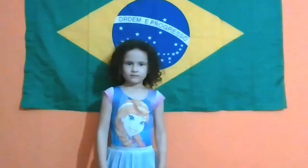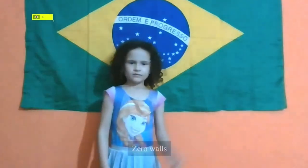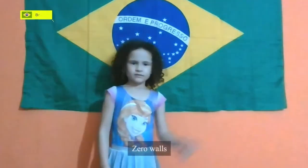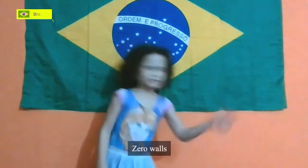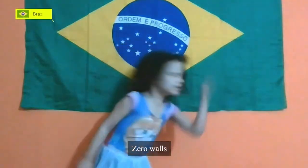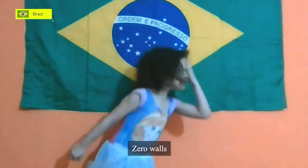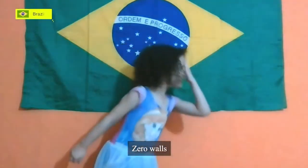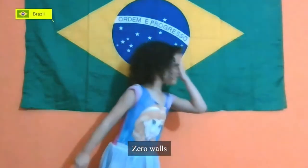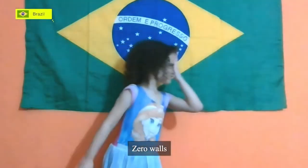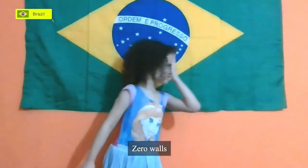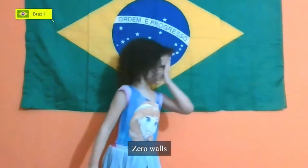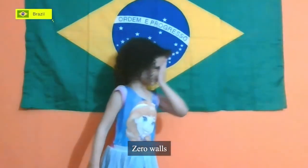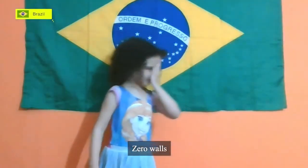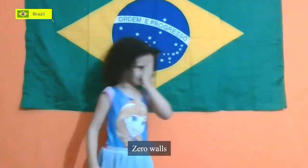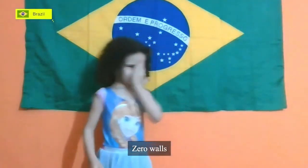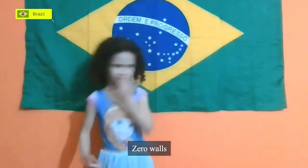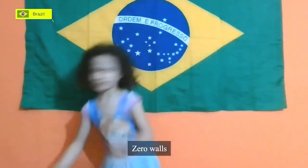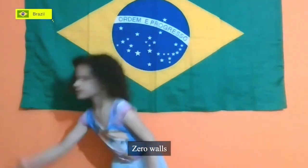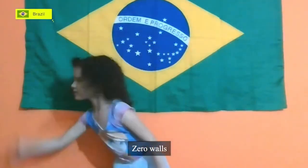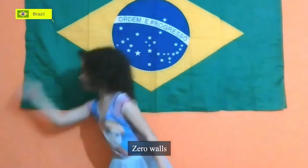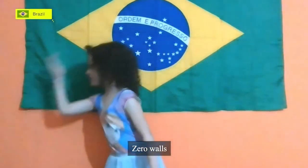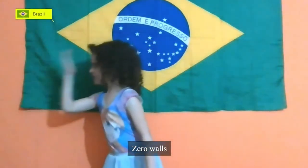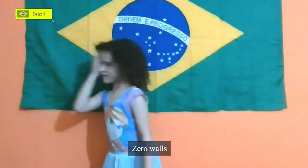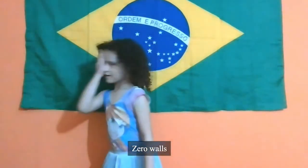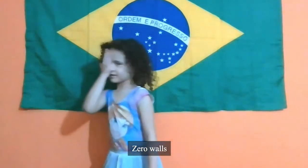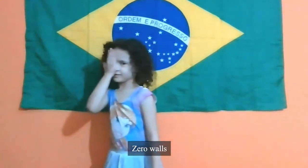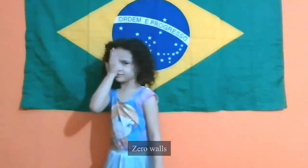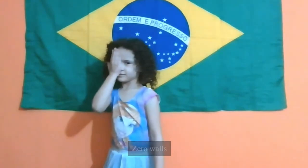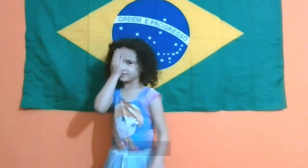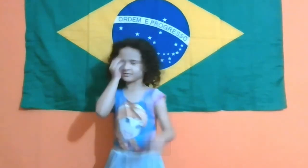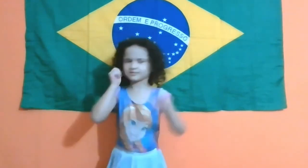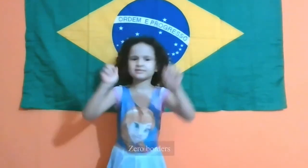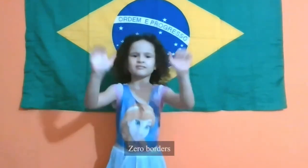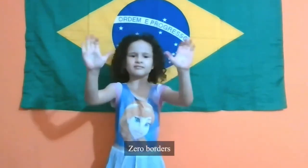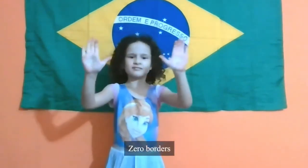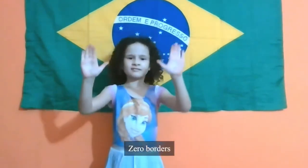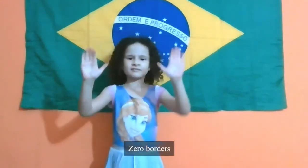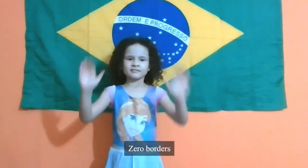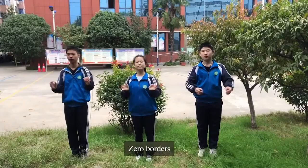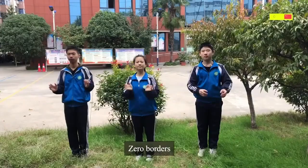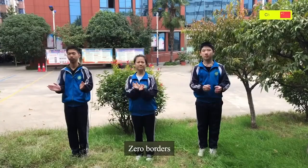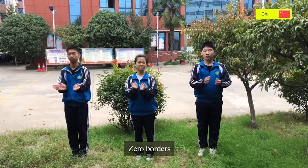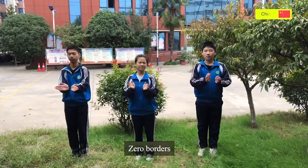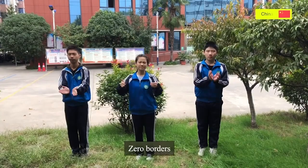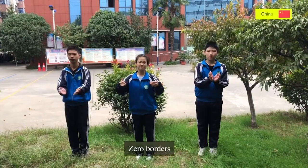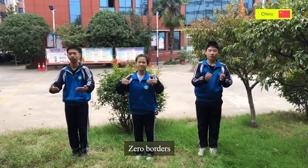barriers, zero walls, zero